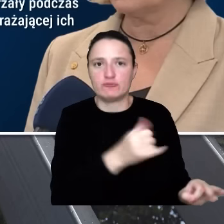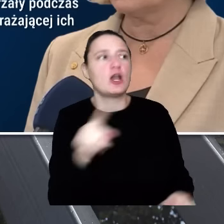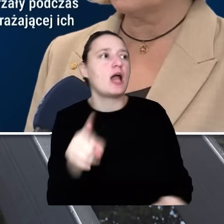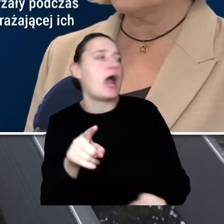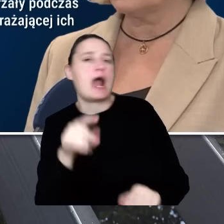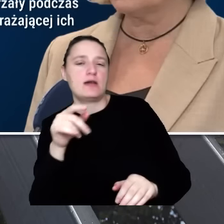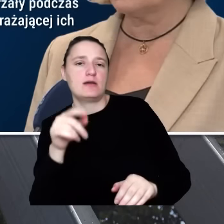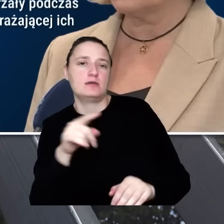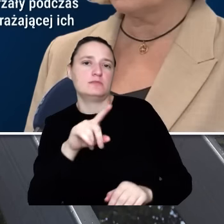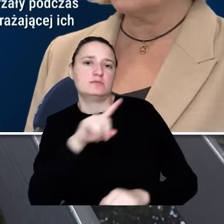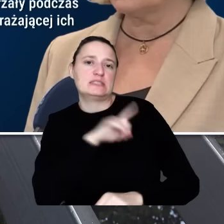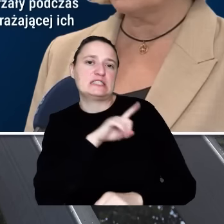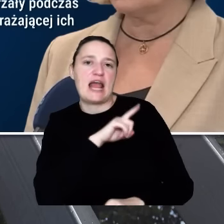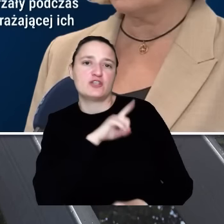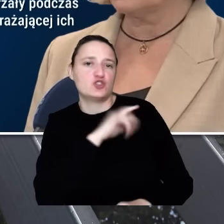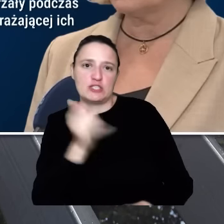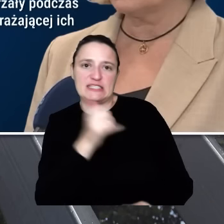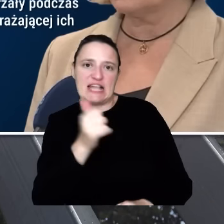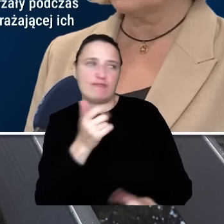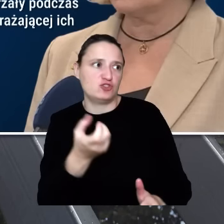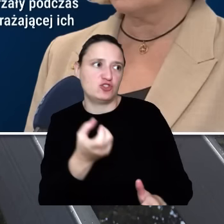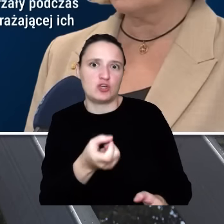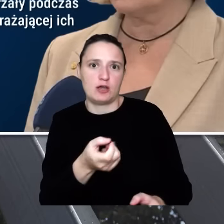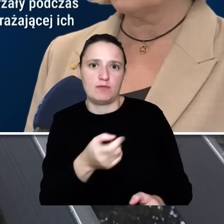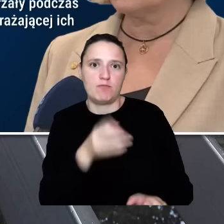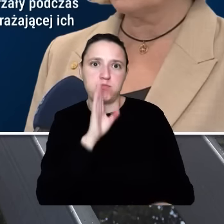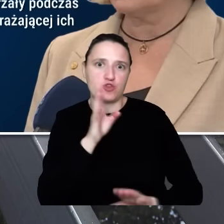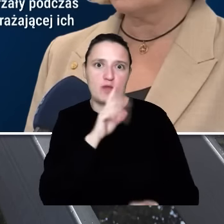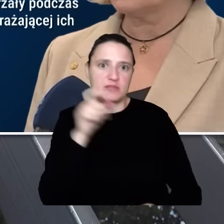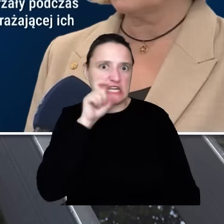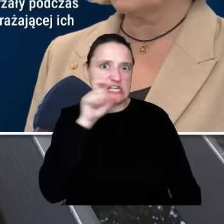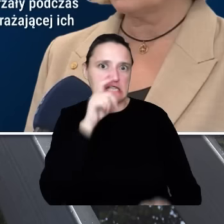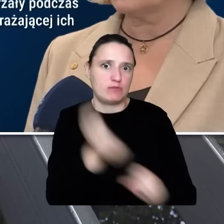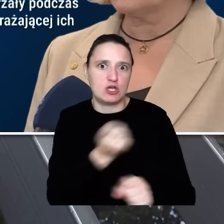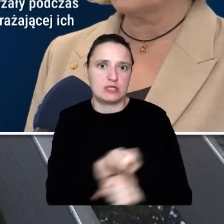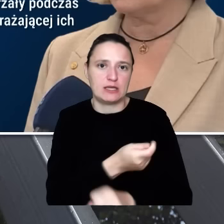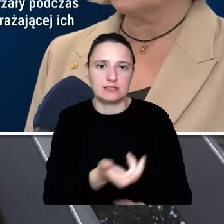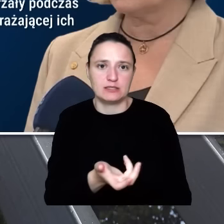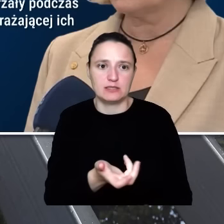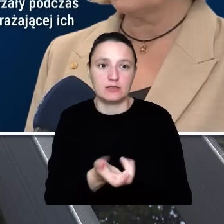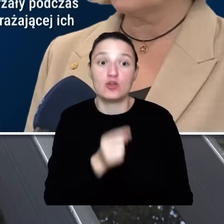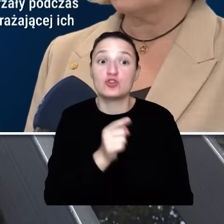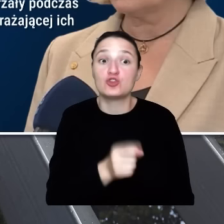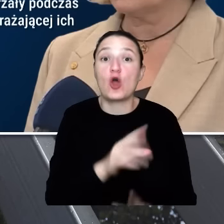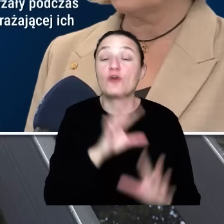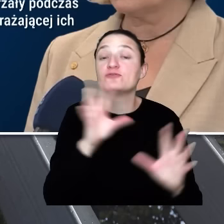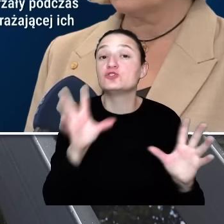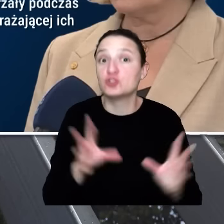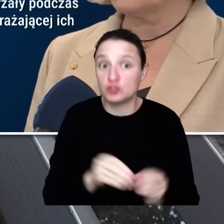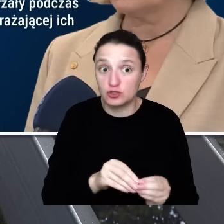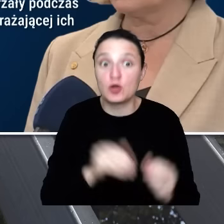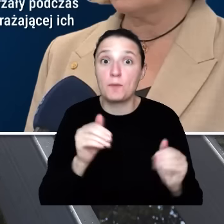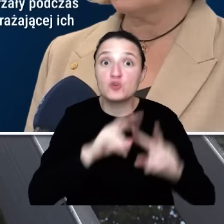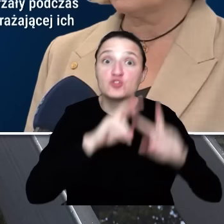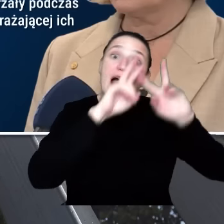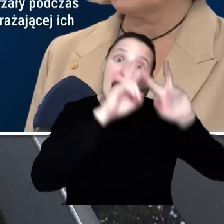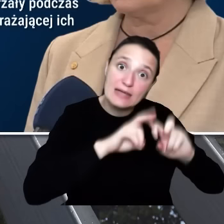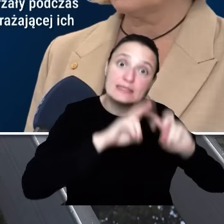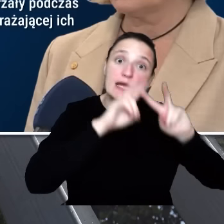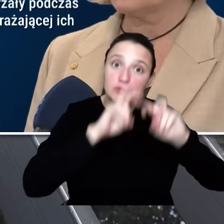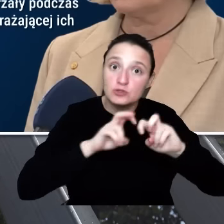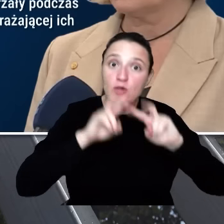bandytów, ludzi o krwiożerczej skłonności mordowania. To są wszystko rzeczy, które można analizować.